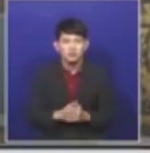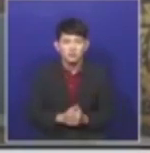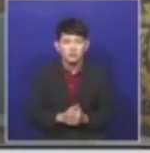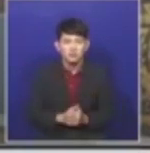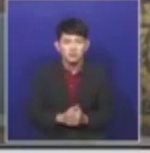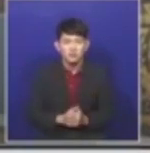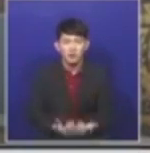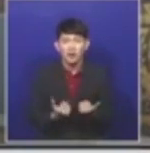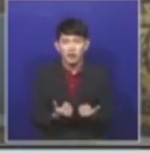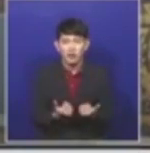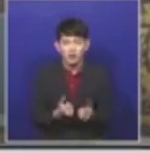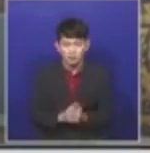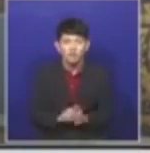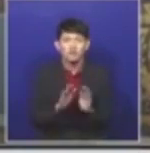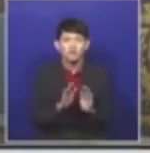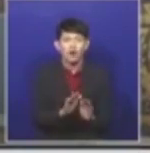เขาขอนั้นคุณหมออย่าเลยป้ายนะครับขอคุณหมอมาทำวันนี้ดีแล้วปรบมือให้แล้วถ้าเลยไปเป็นเครื่องมือรัฐบาลต่อแบบไม่มีสติแล้วนี่เสียดายความดีที่ทำมาทั้งหมดมันจะหายอ้าวแล้วครับนี่คือ